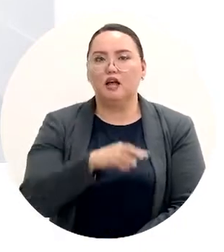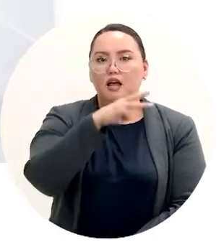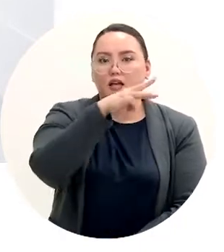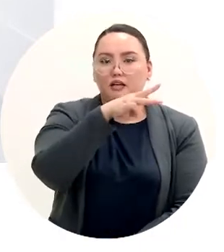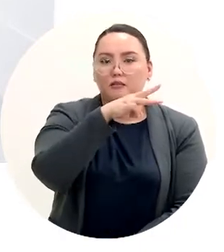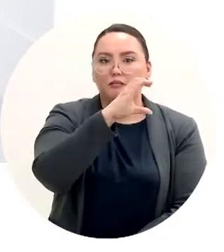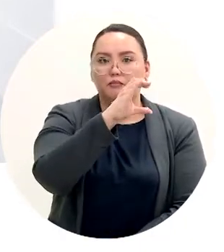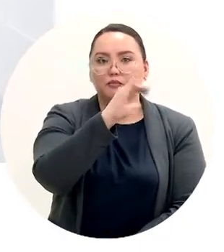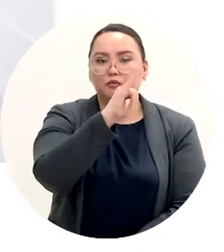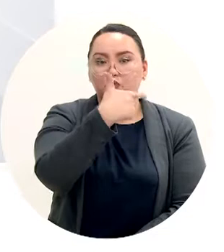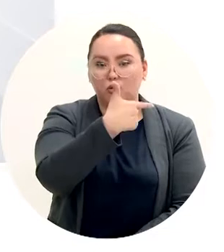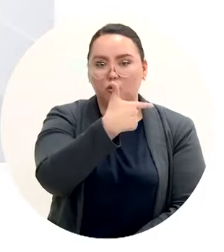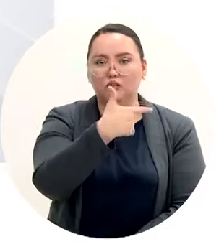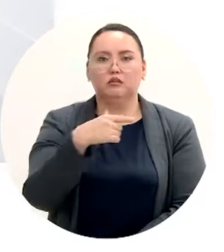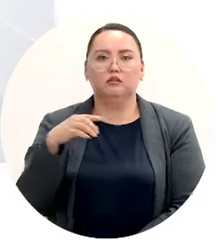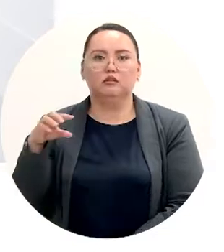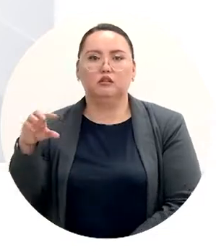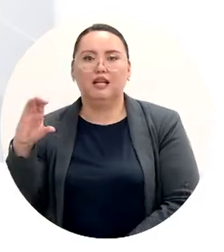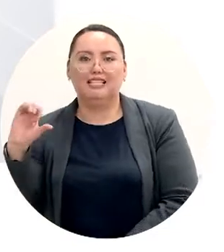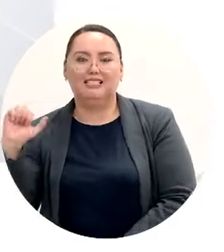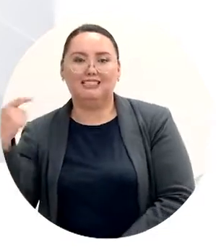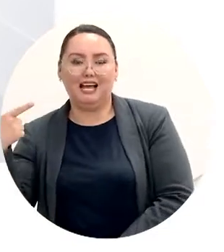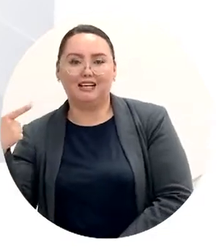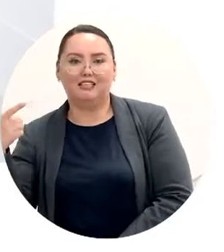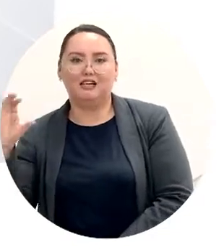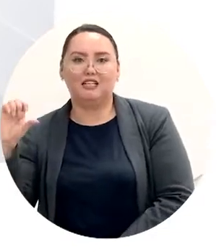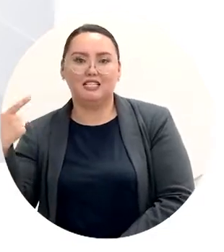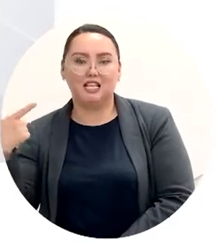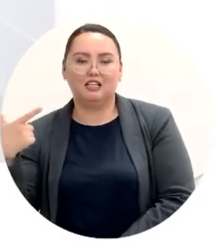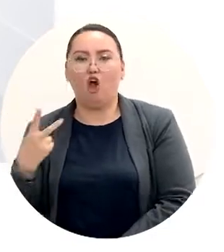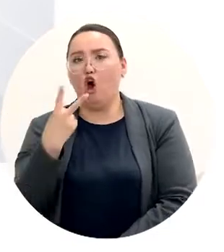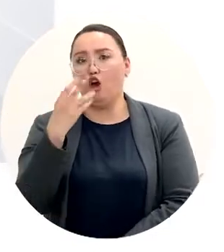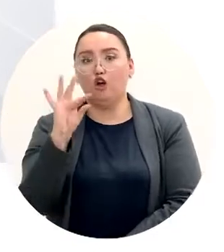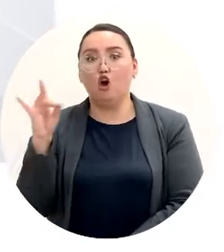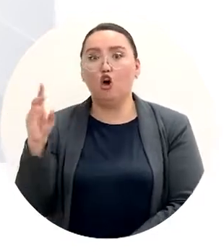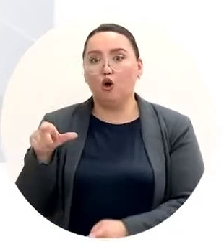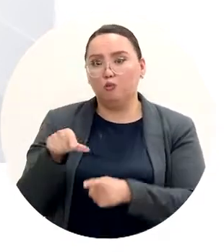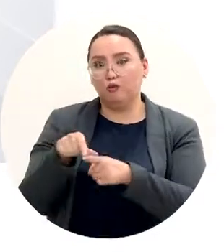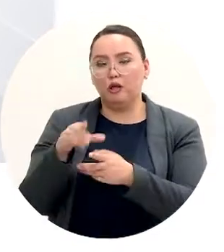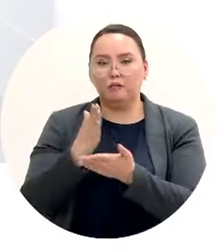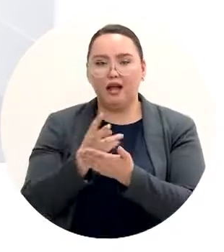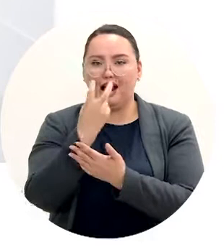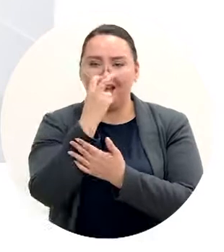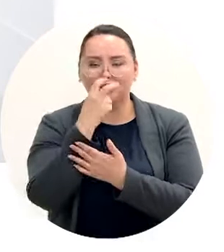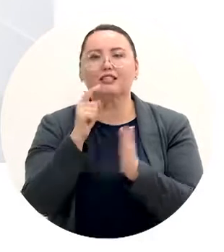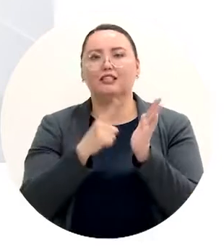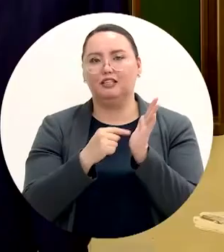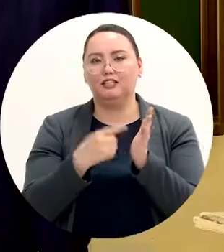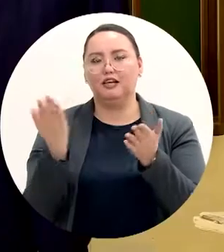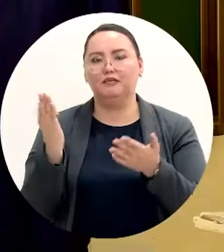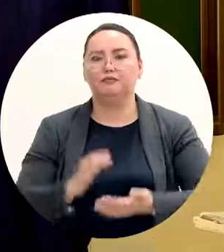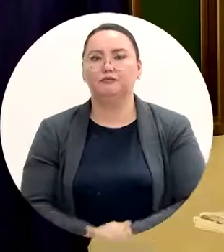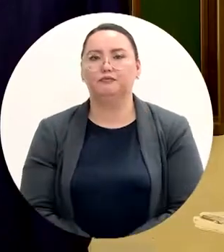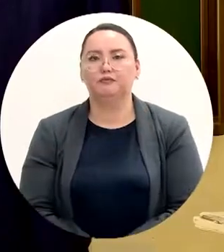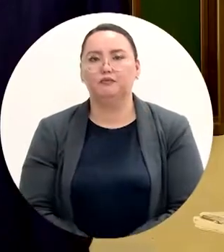ажиглаж хамтдаа харцгаая. Нэг нь имсүг, имсүг гэдэг бүтээр байна. Нэг нь болохоор саг сэг